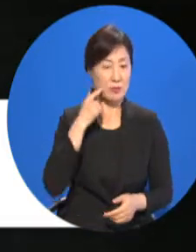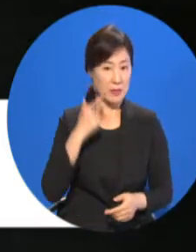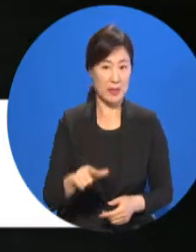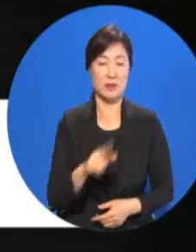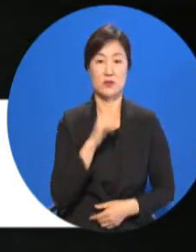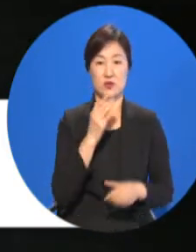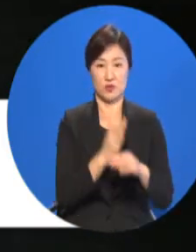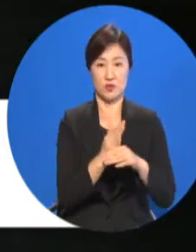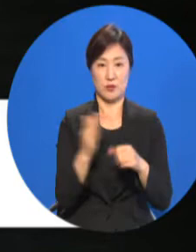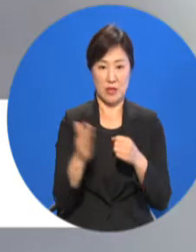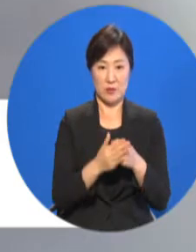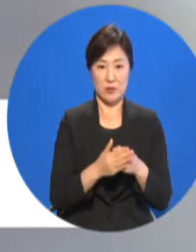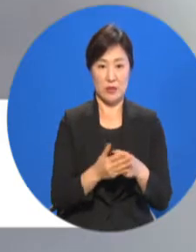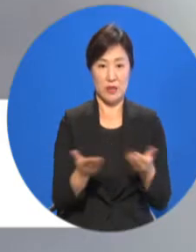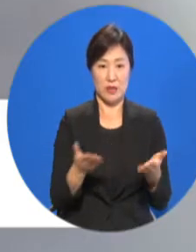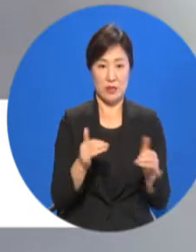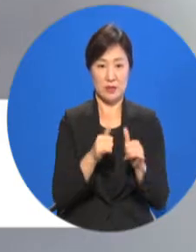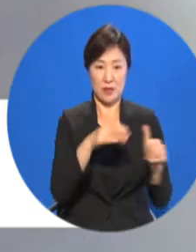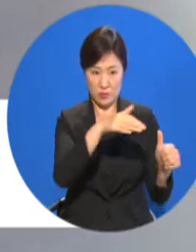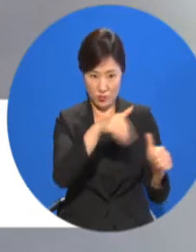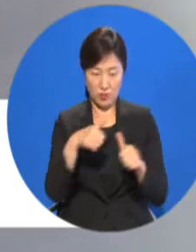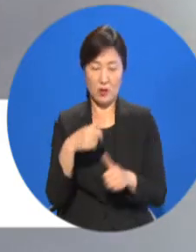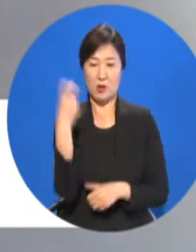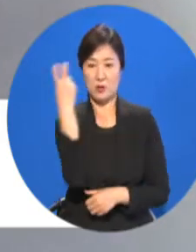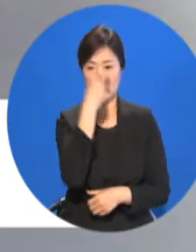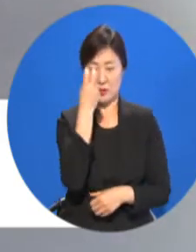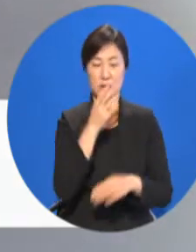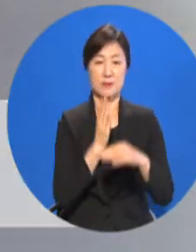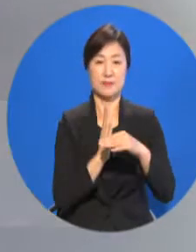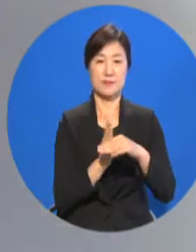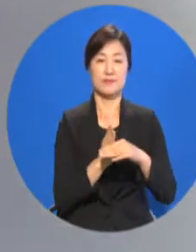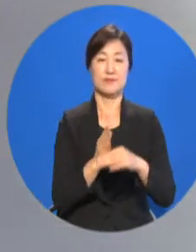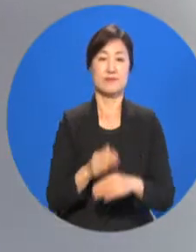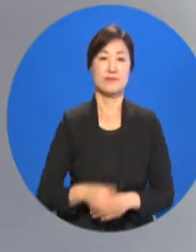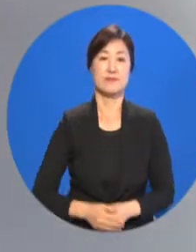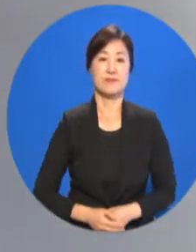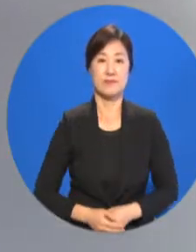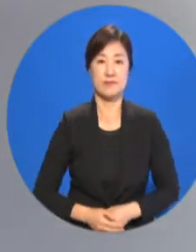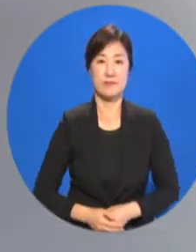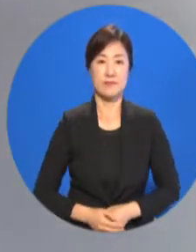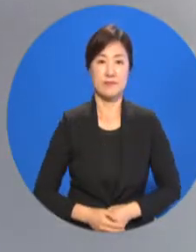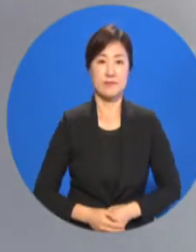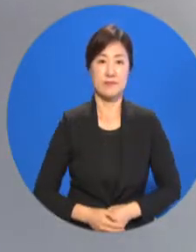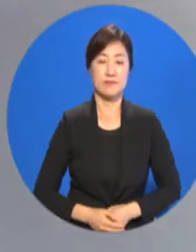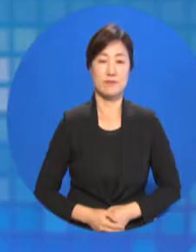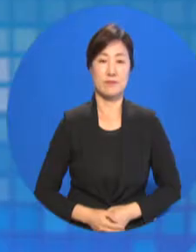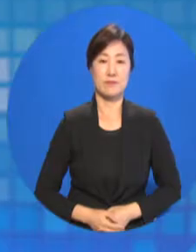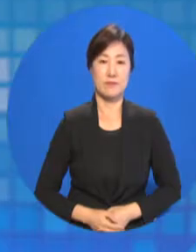있어 선원 등을 상대로 정확한 음주 운항 경위를 조사하고 있다고 밝혔습니다.